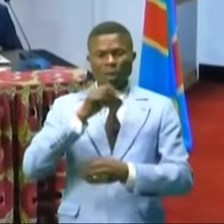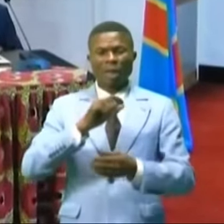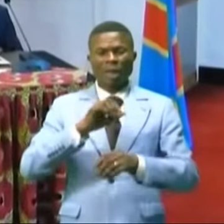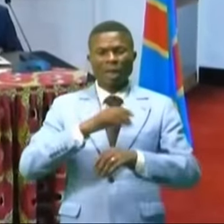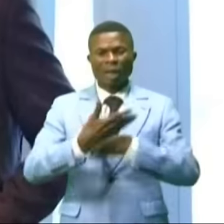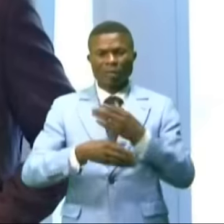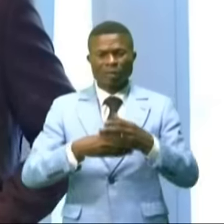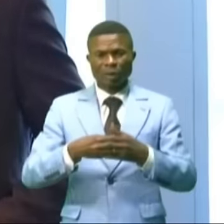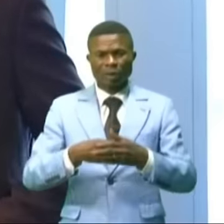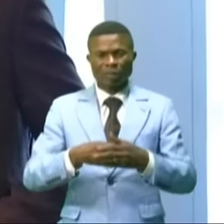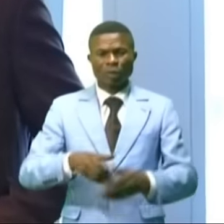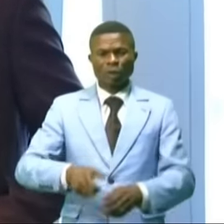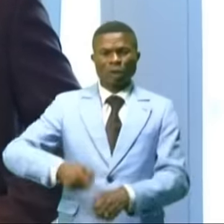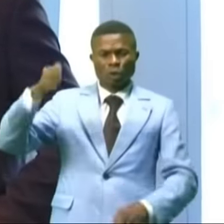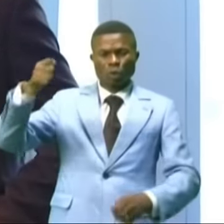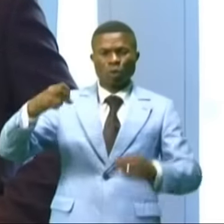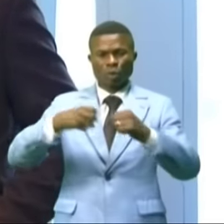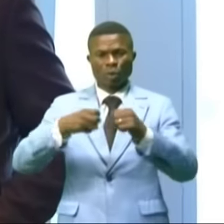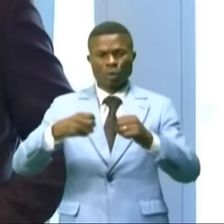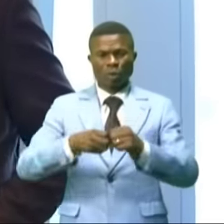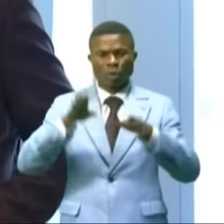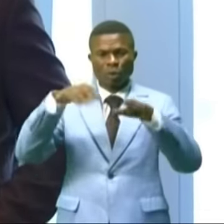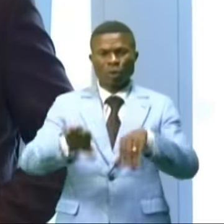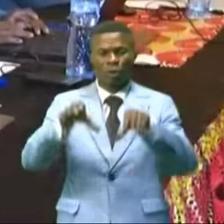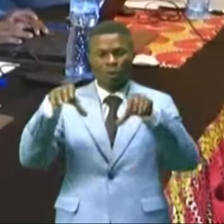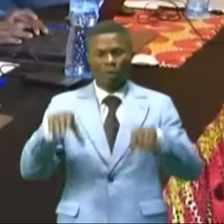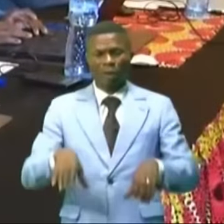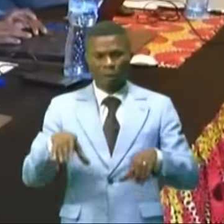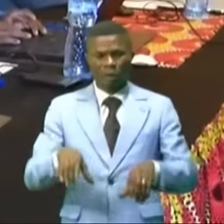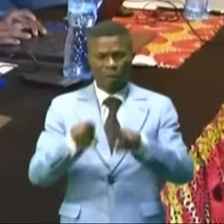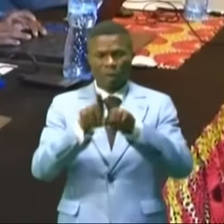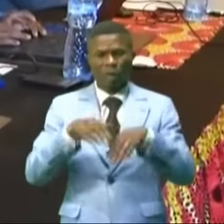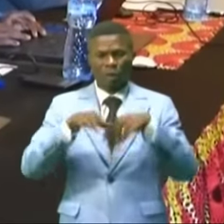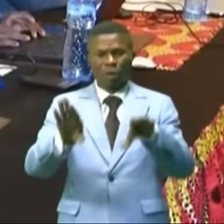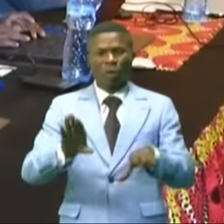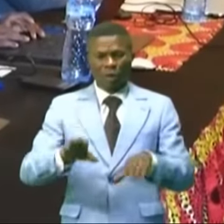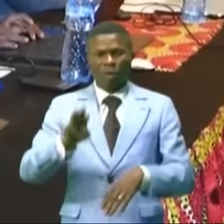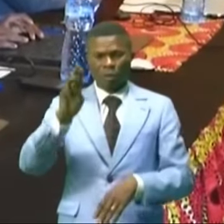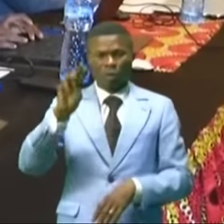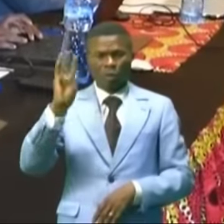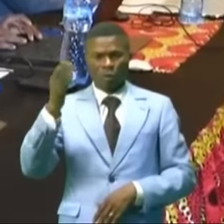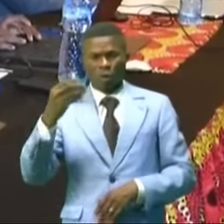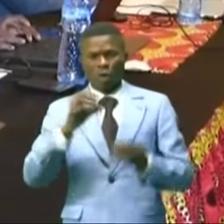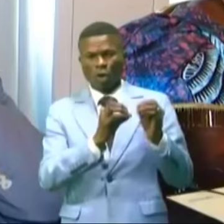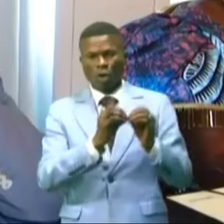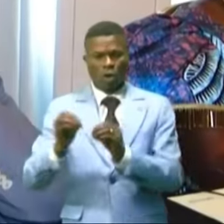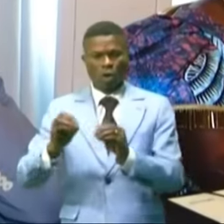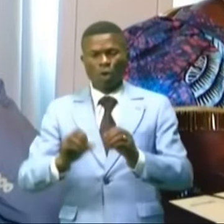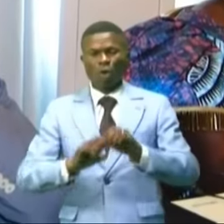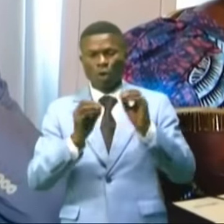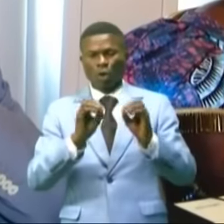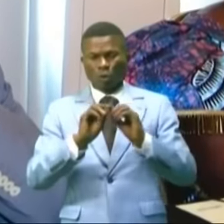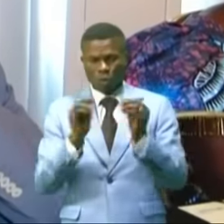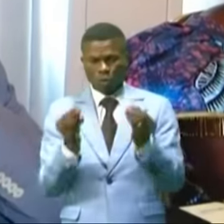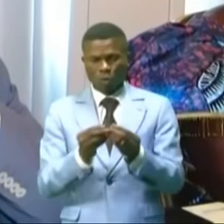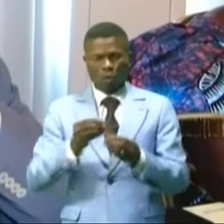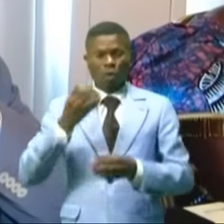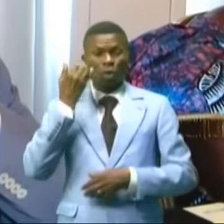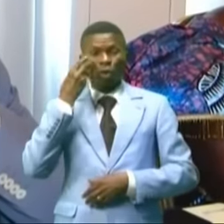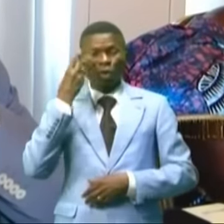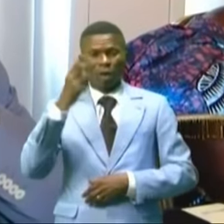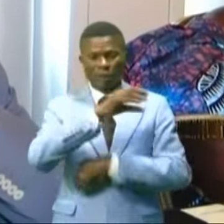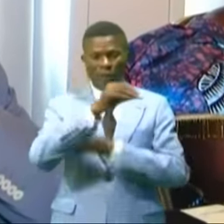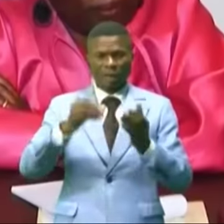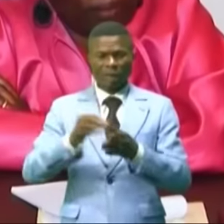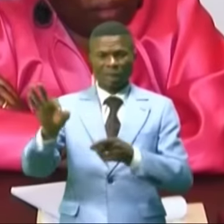des mini-centrales hydroélectriques dans le bassin du fleuve Congo et du fleuve Ogoué, organisé par la CICOS avec l'expertise du Centre de